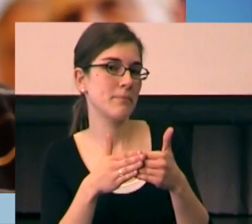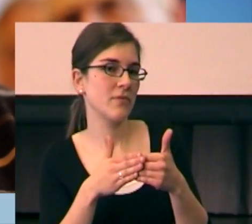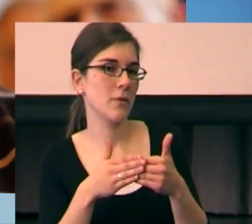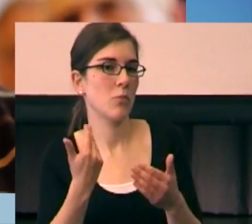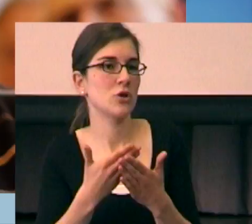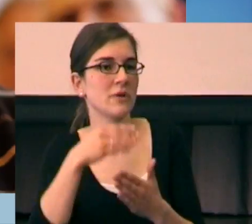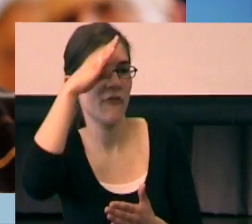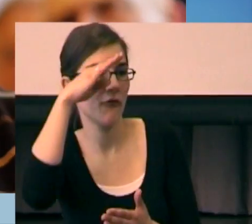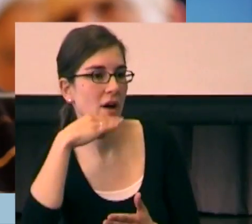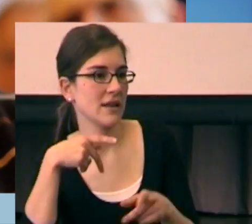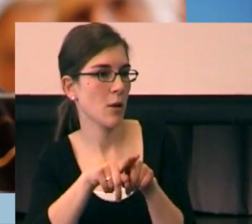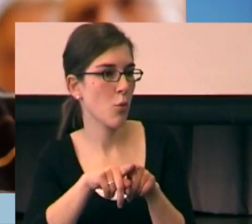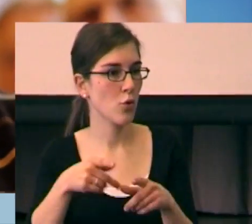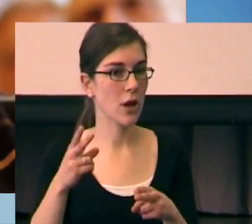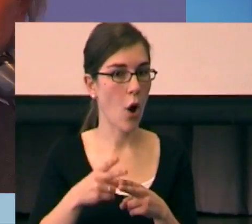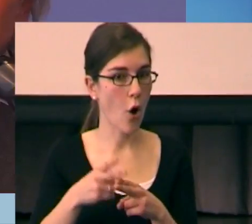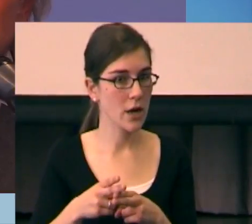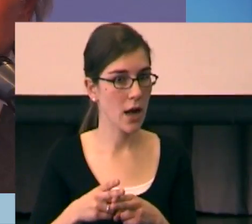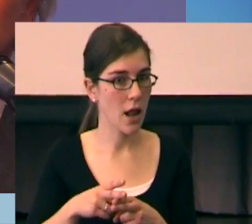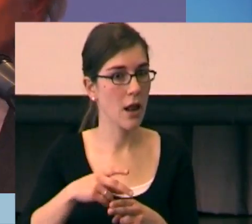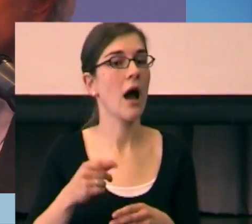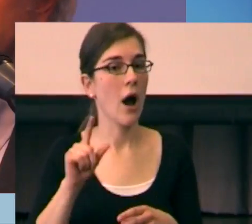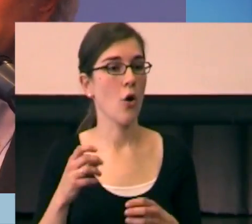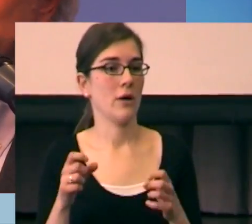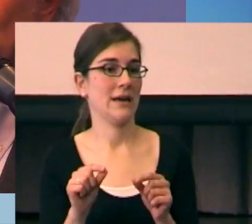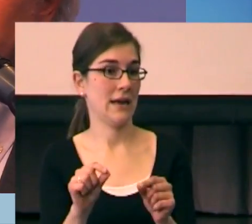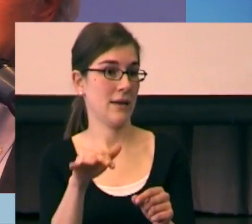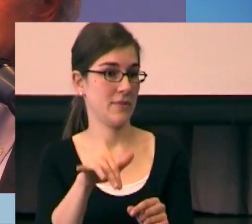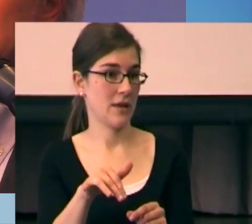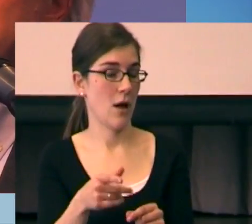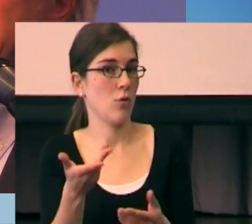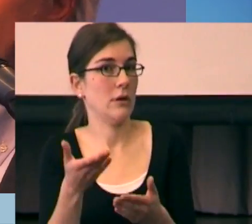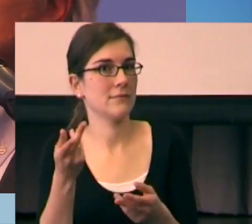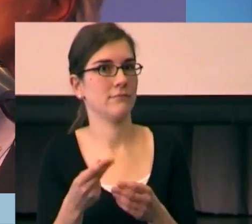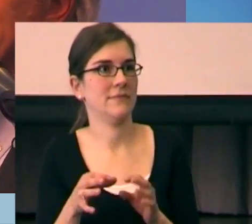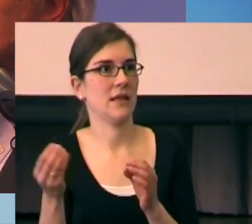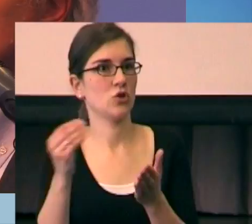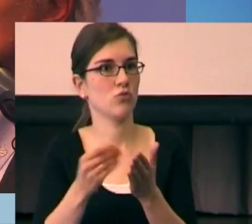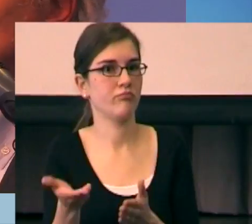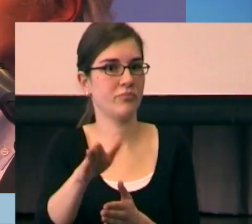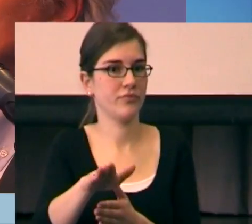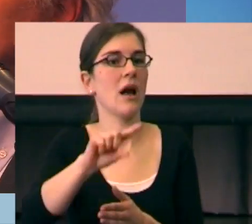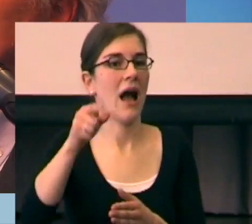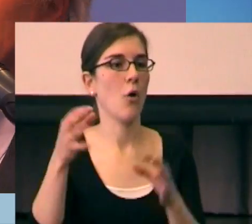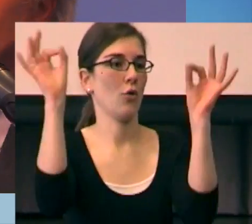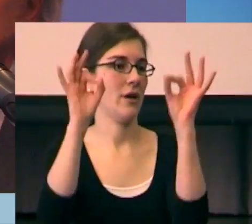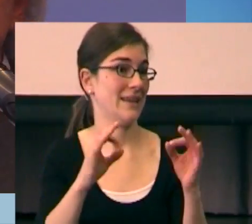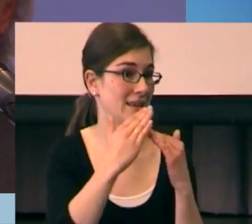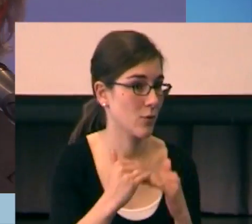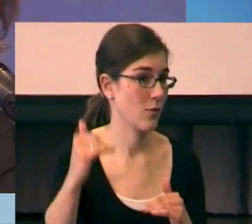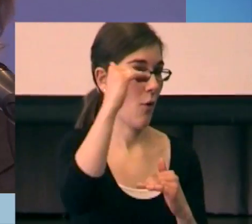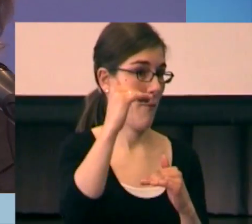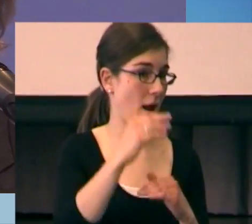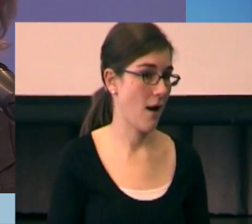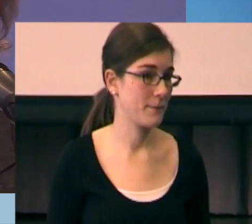Falle der Vater, der Bruder, der Onkel, an Prostatakrebs erkrankt oder sogar verstorben sind, auch das Risiko für eine solche Erkrankung